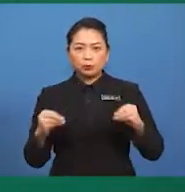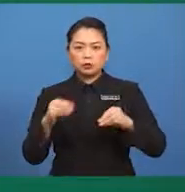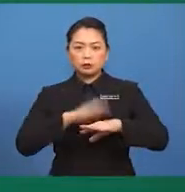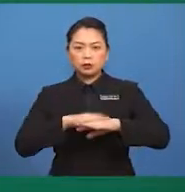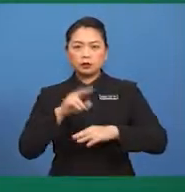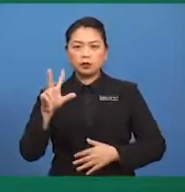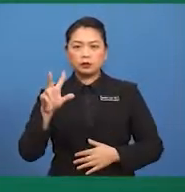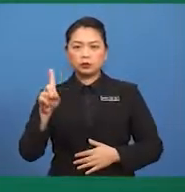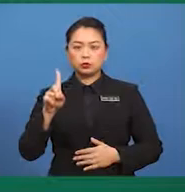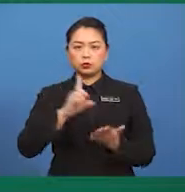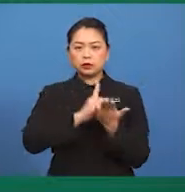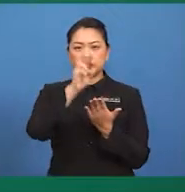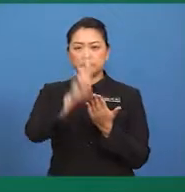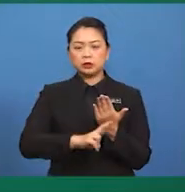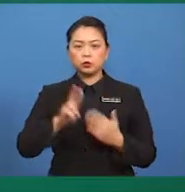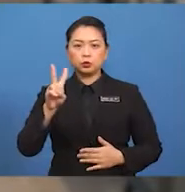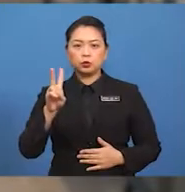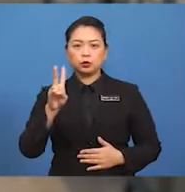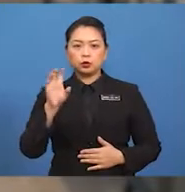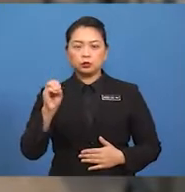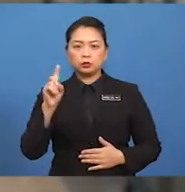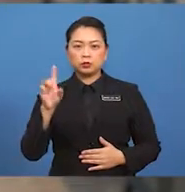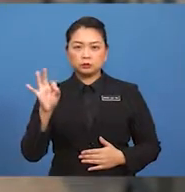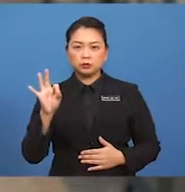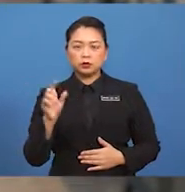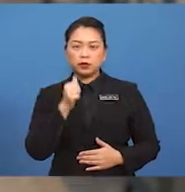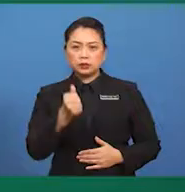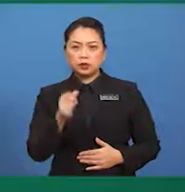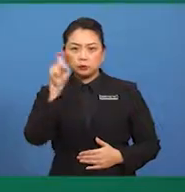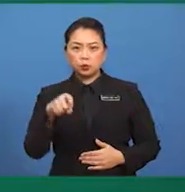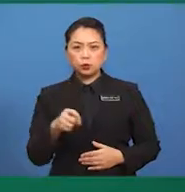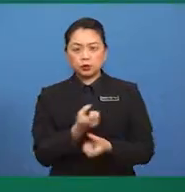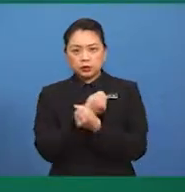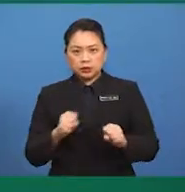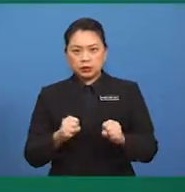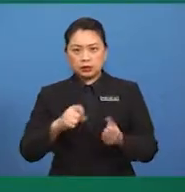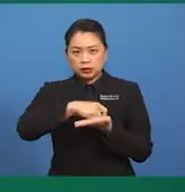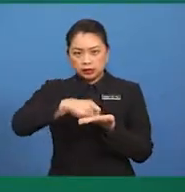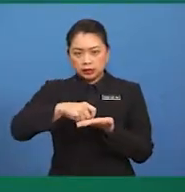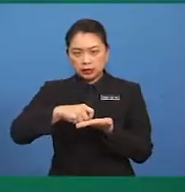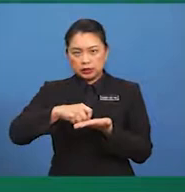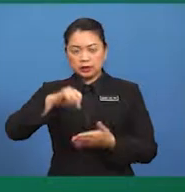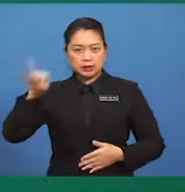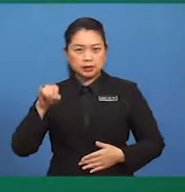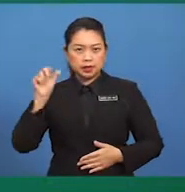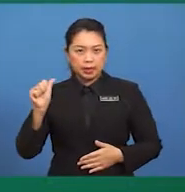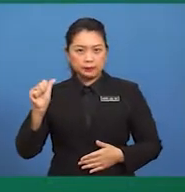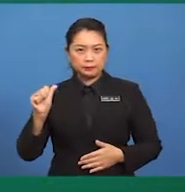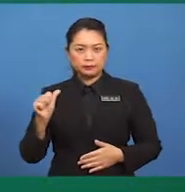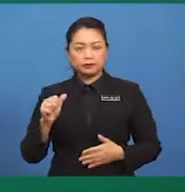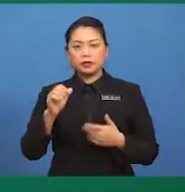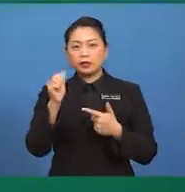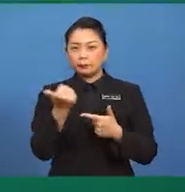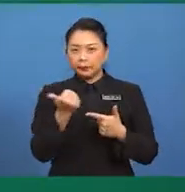31 Disember 2019. Anda dikendaki menyediakan A. catatan jurnal am, B. akaun